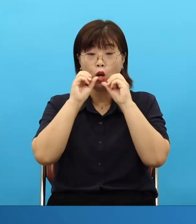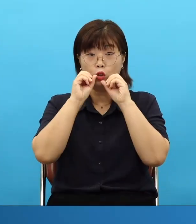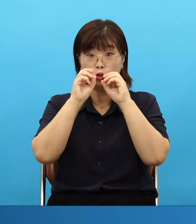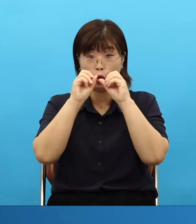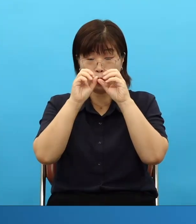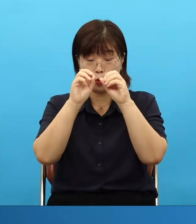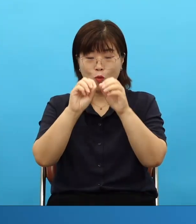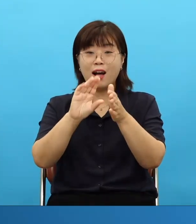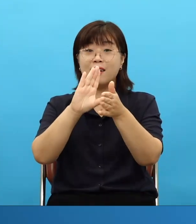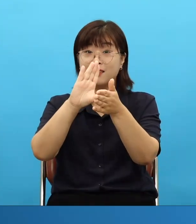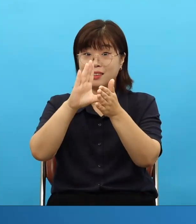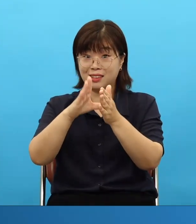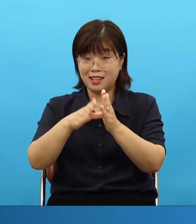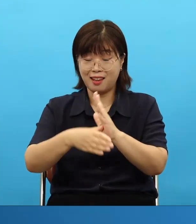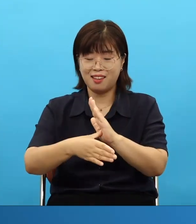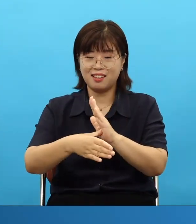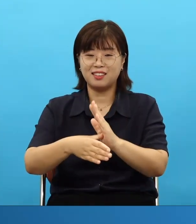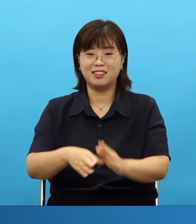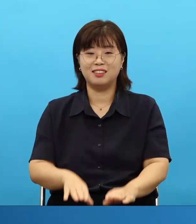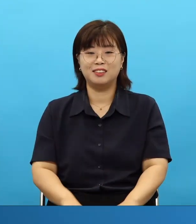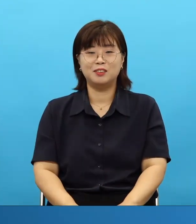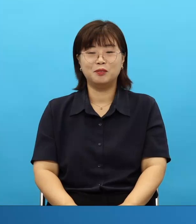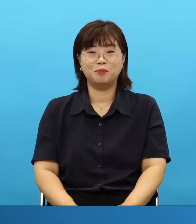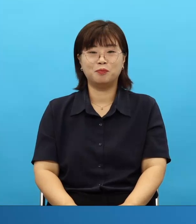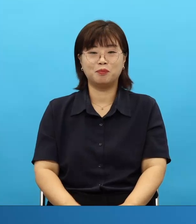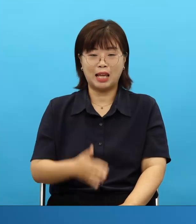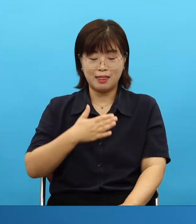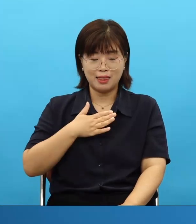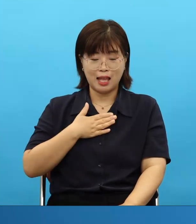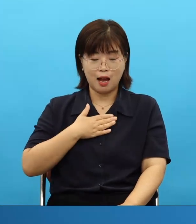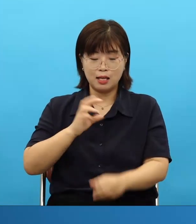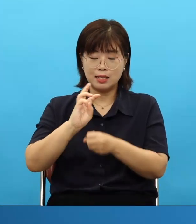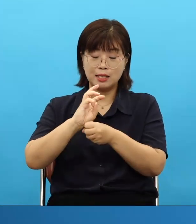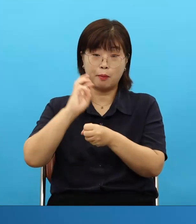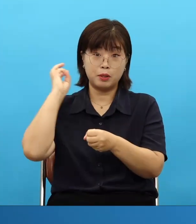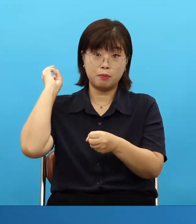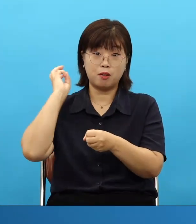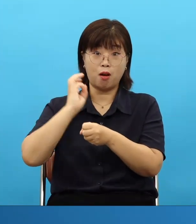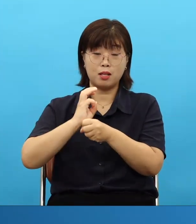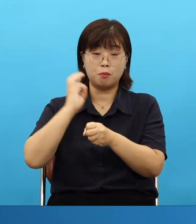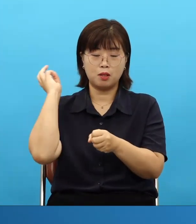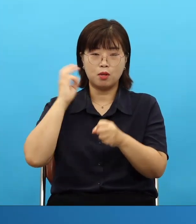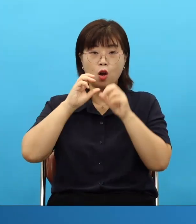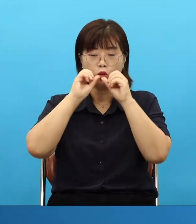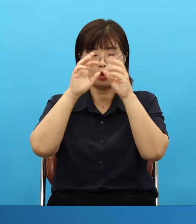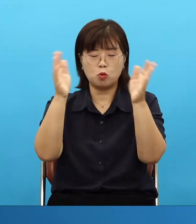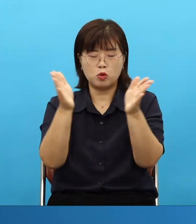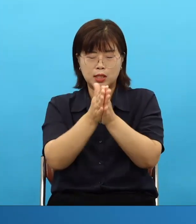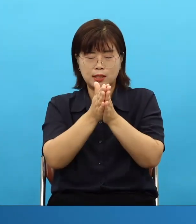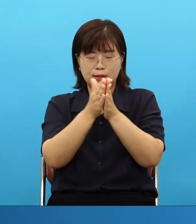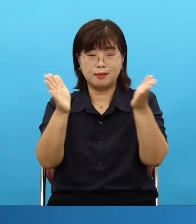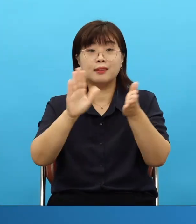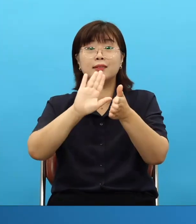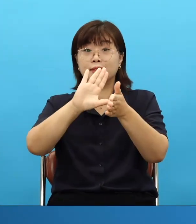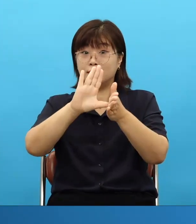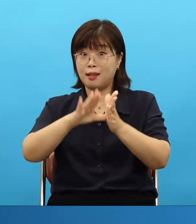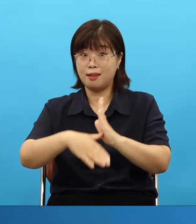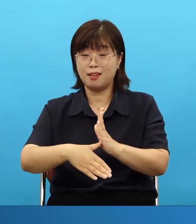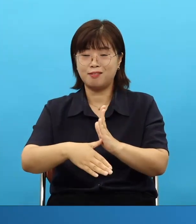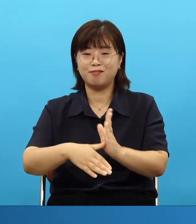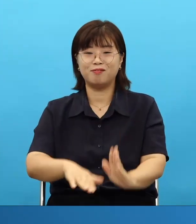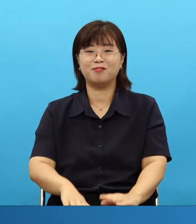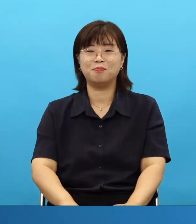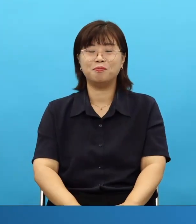운동을 하기 시작했을 때 지금으로부터 30년 전이죠. So 30 years back, I first began this evangelism